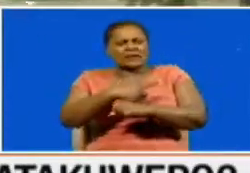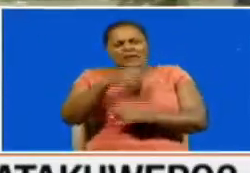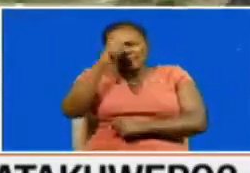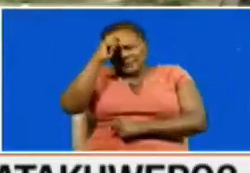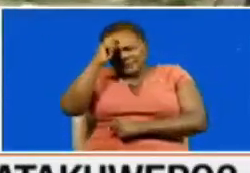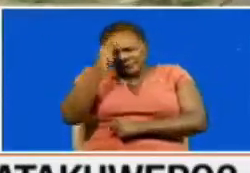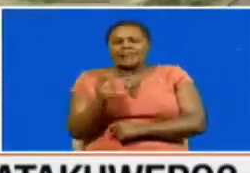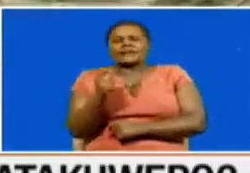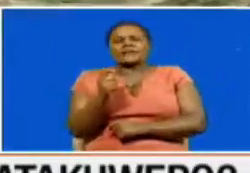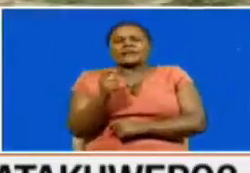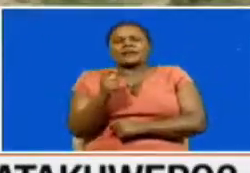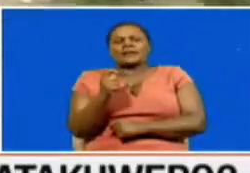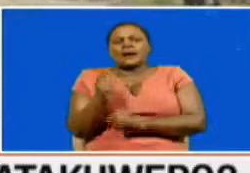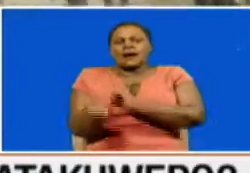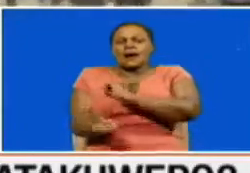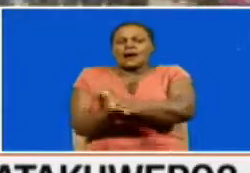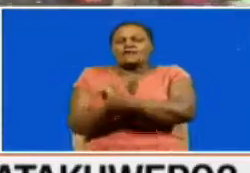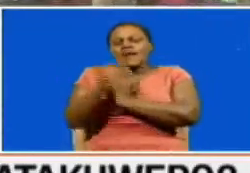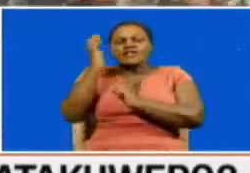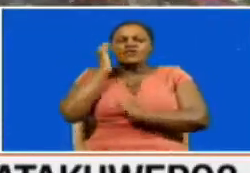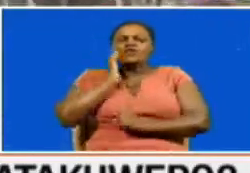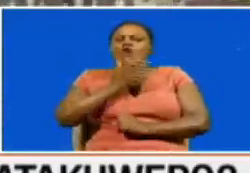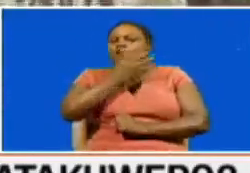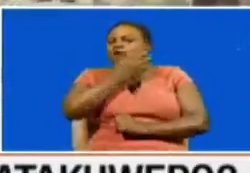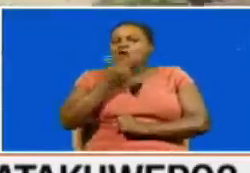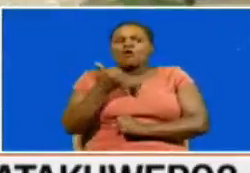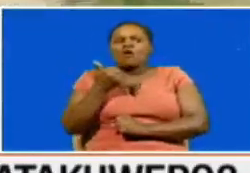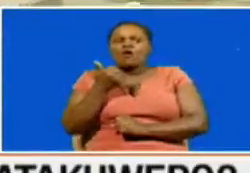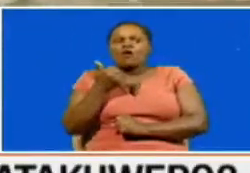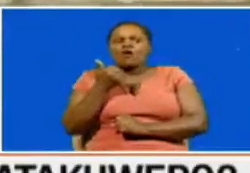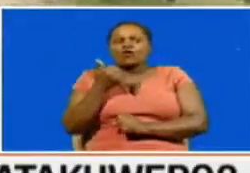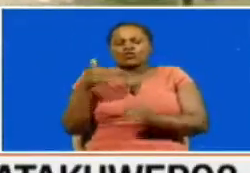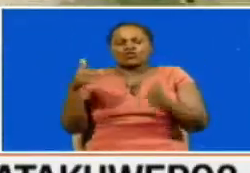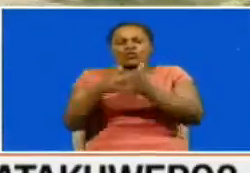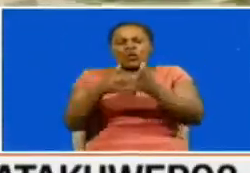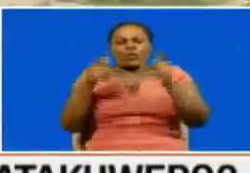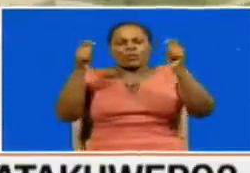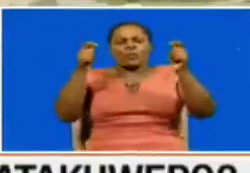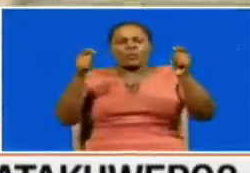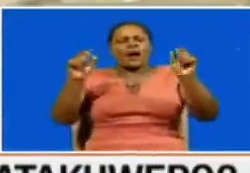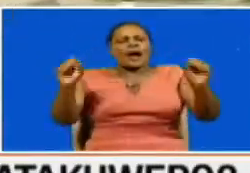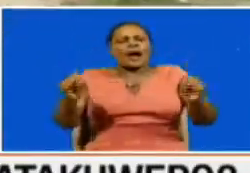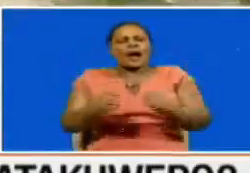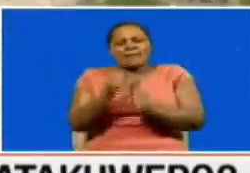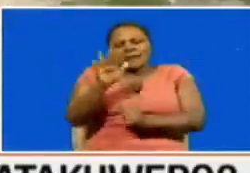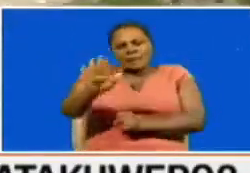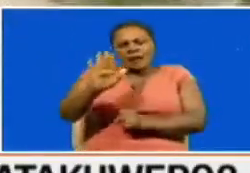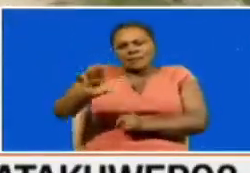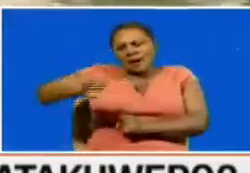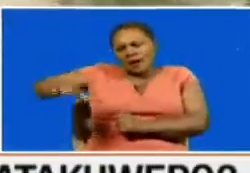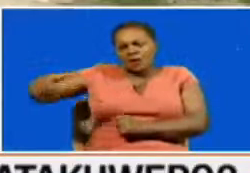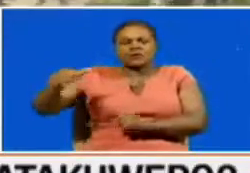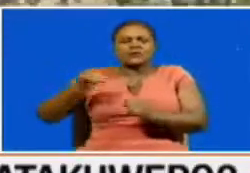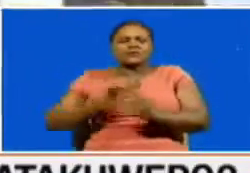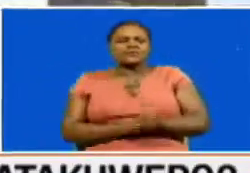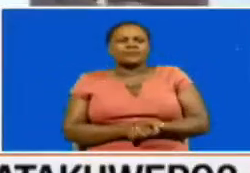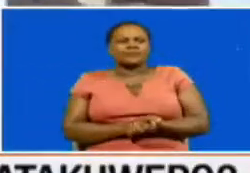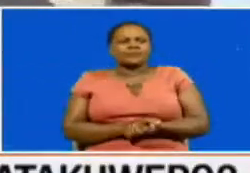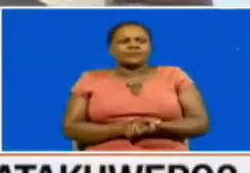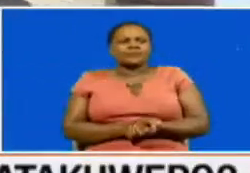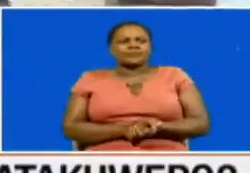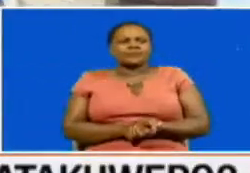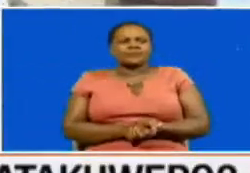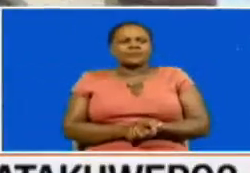heshima ya ugatuzi, amemshauri gavana Nyong'o kuyaacha maandamano hayo kufanyika katika kaunti yake ya Kisumu.